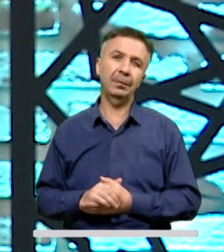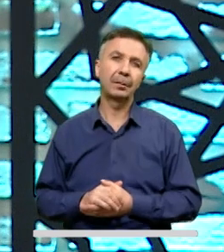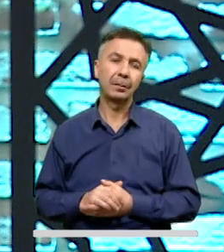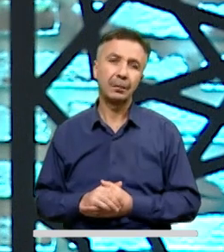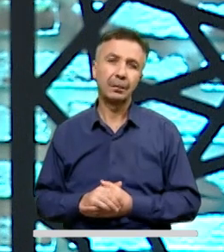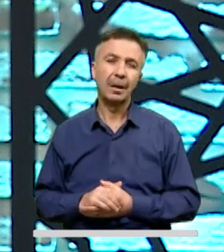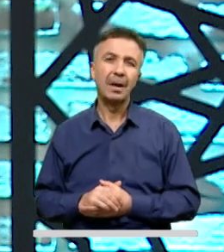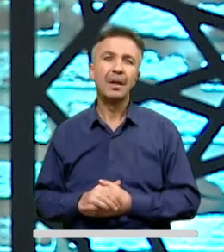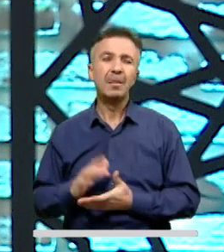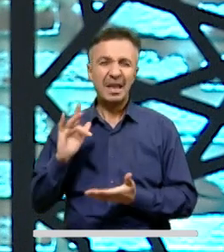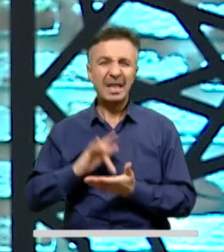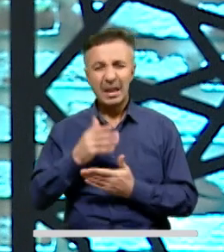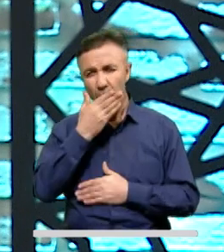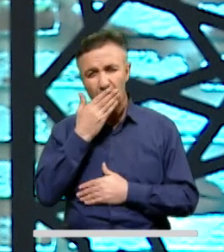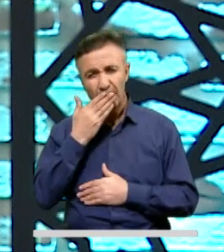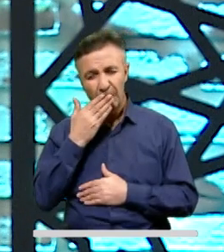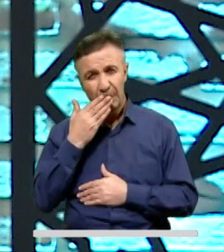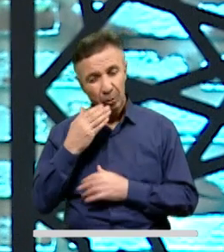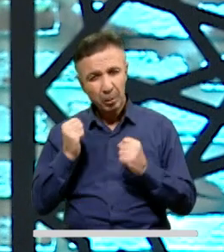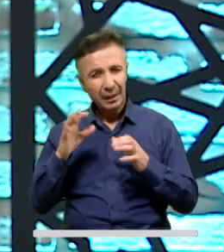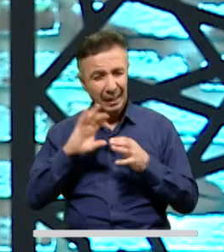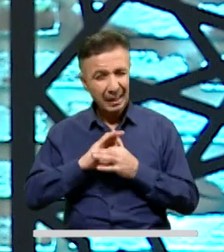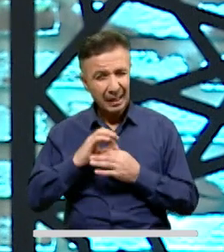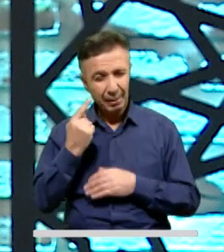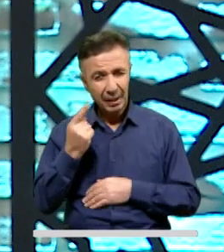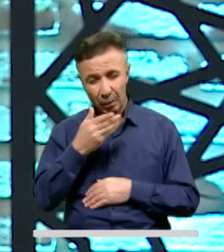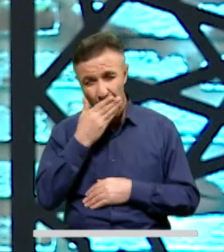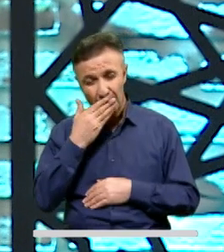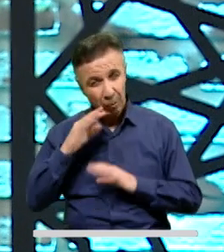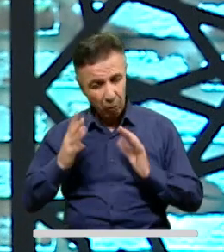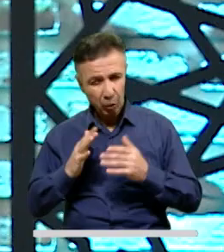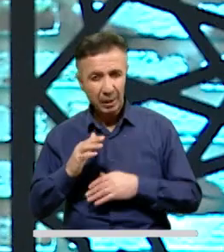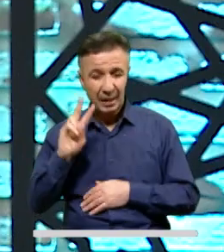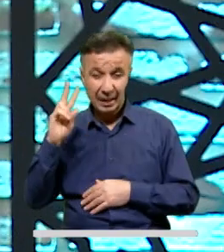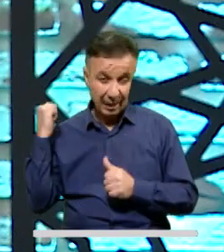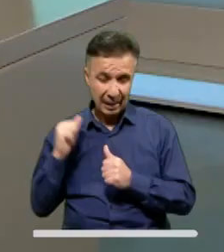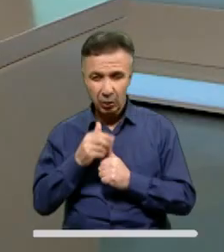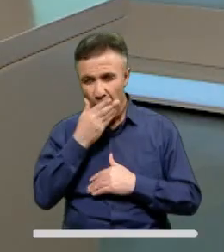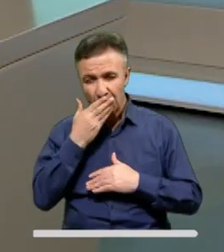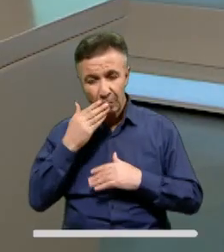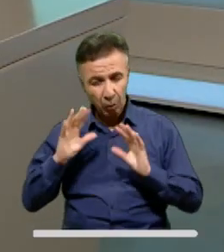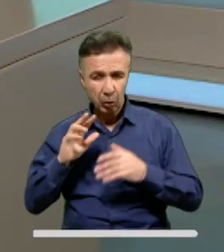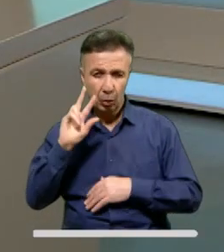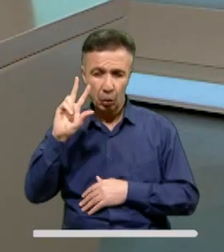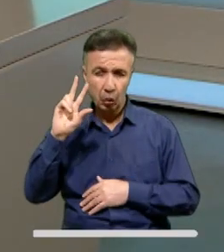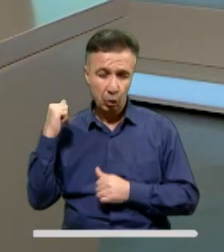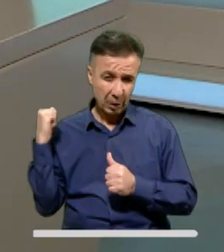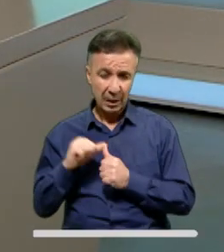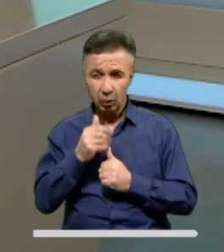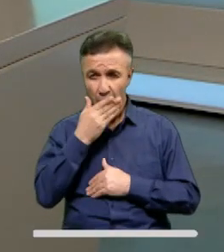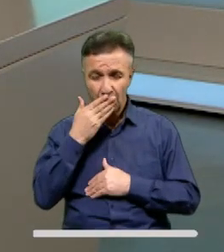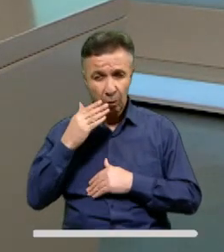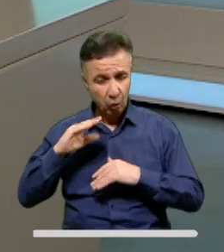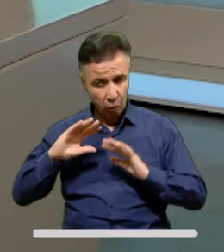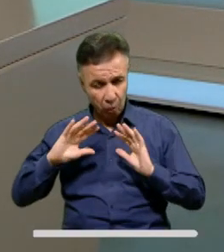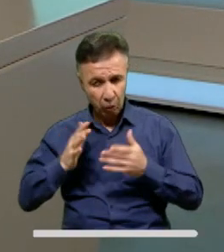kefaret orucuyla ilgili bir tane hani oruç bozdun ya, iki kere bozdun, üç kere bozdun. Bir